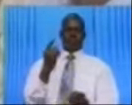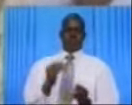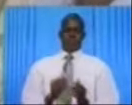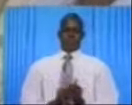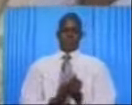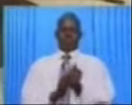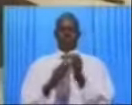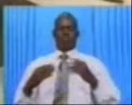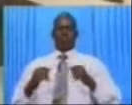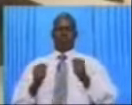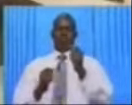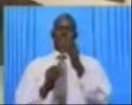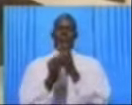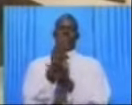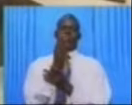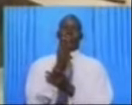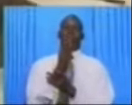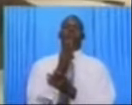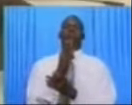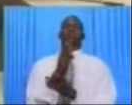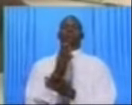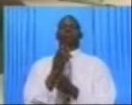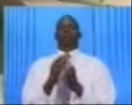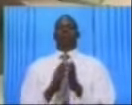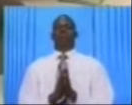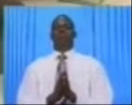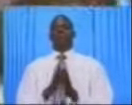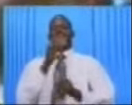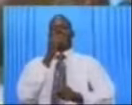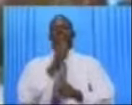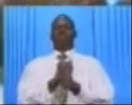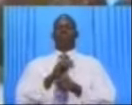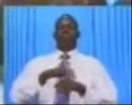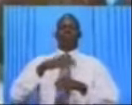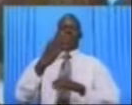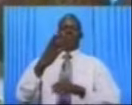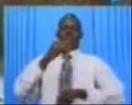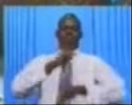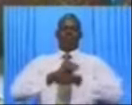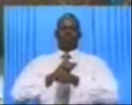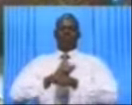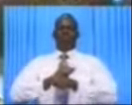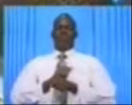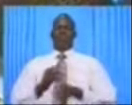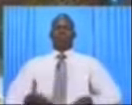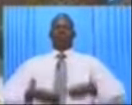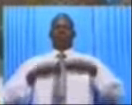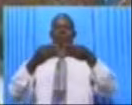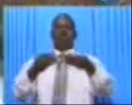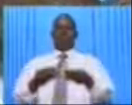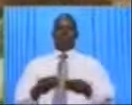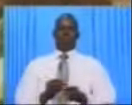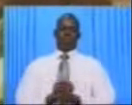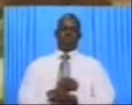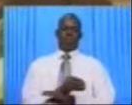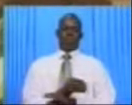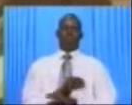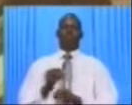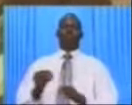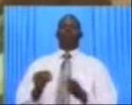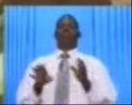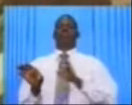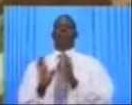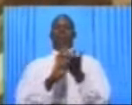fortes et la promotion des pôles de croissance. Une année après sa mise en œuvre, les acteurs se donnent pour obligation de rendre compte de la